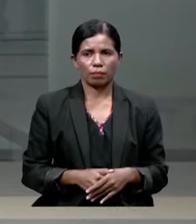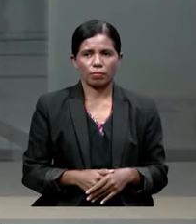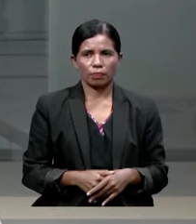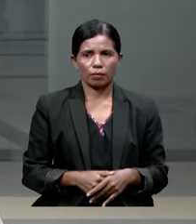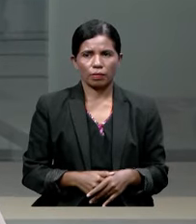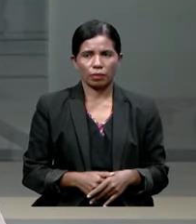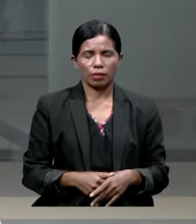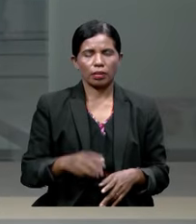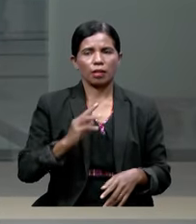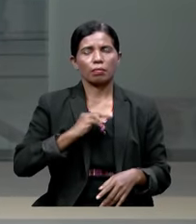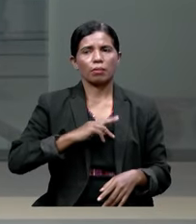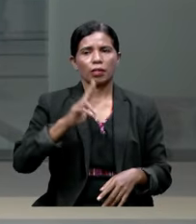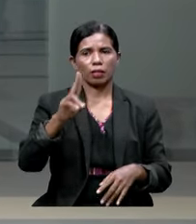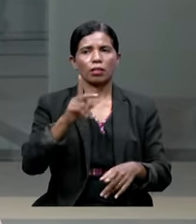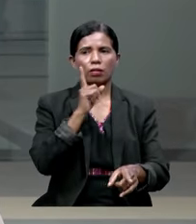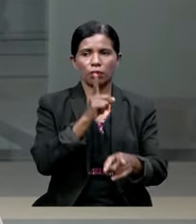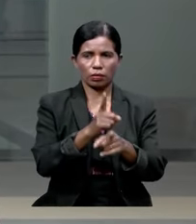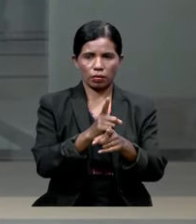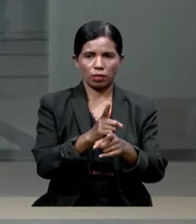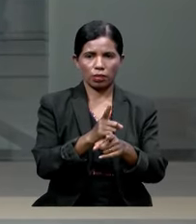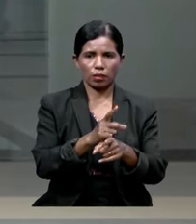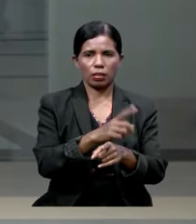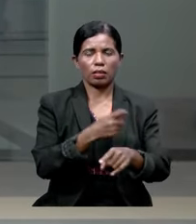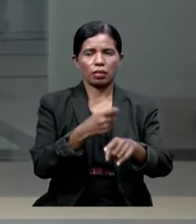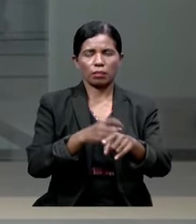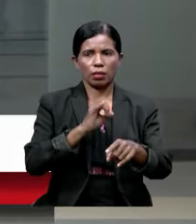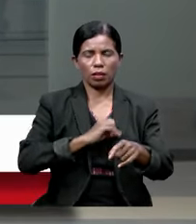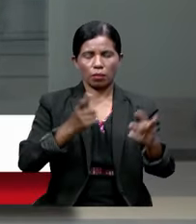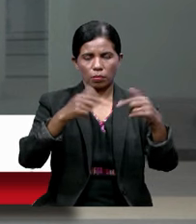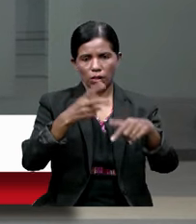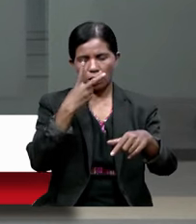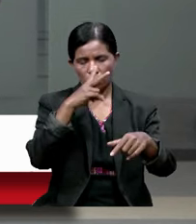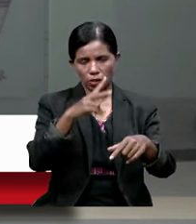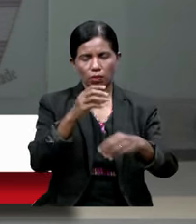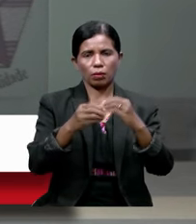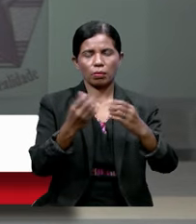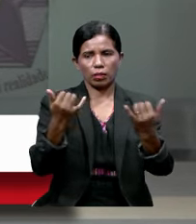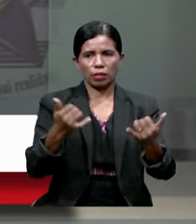Ia sabele tene, los dunik au ne tempo ida mai hawa se kira na na ida ne.